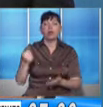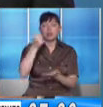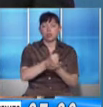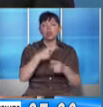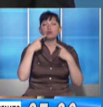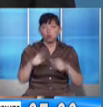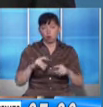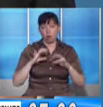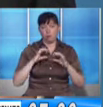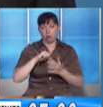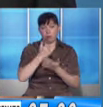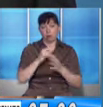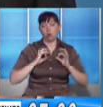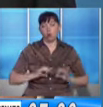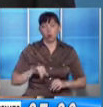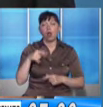caracter. Mulțumesc.